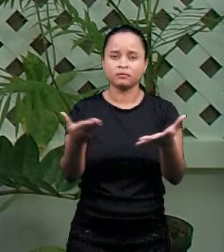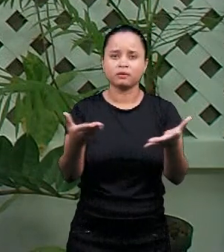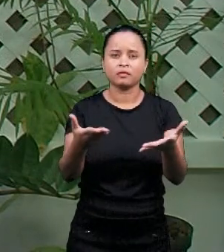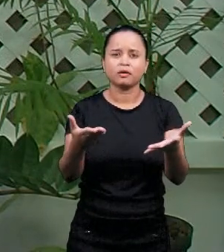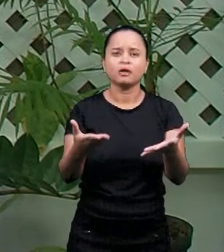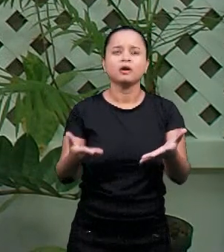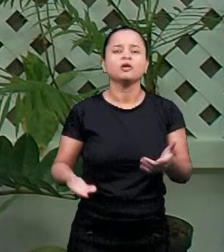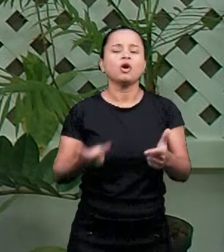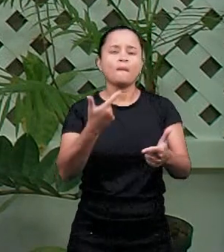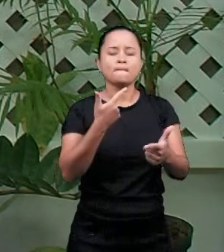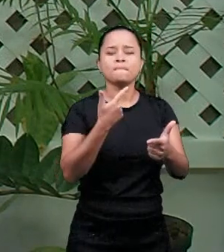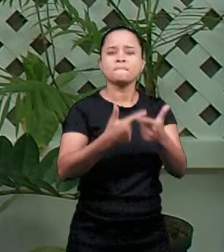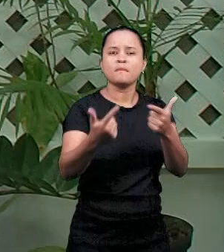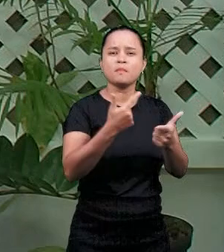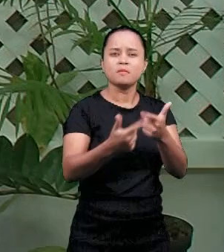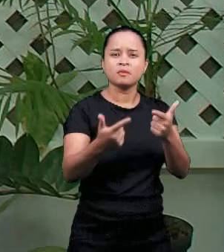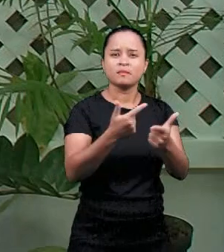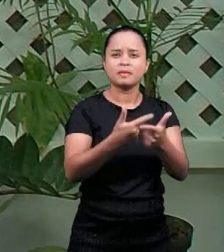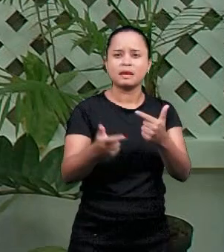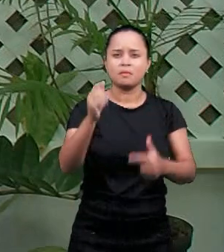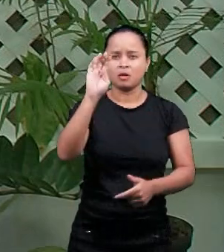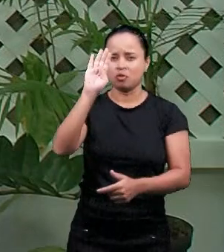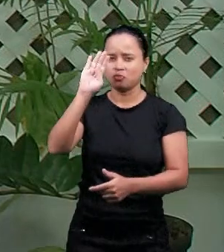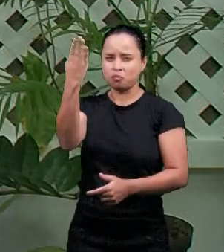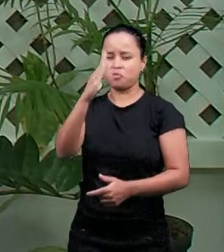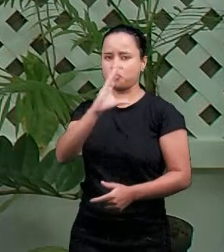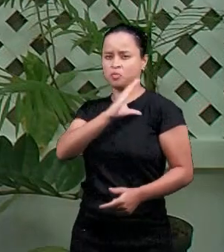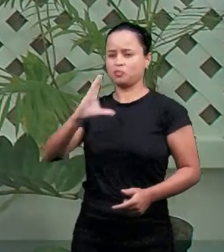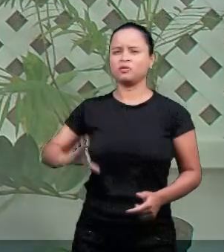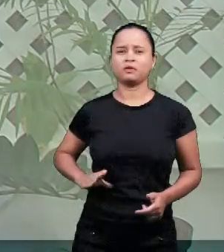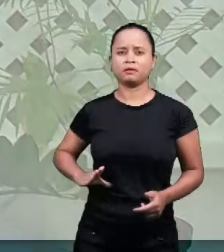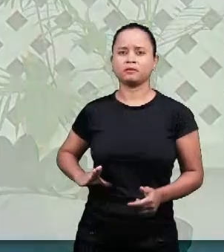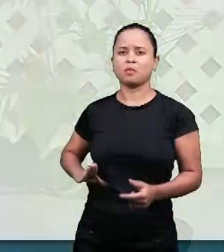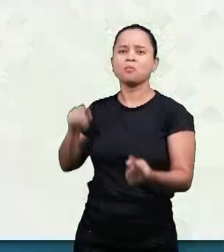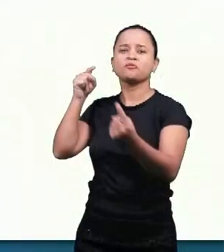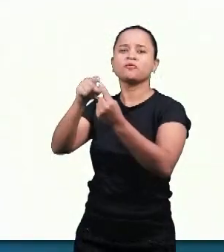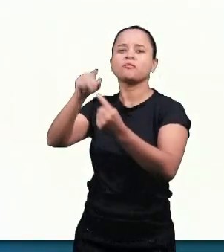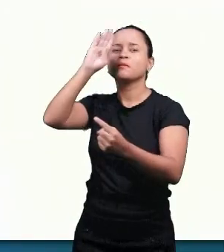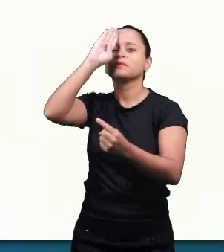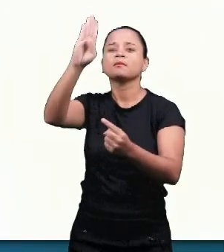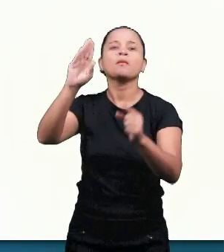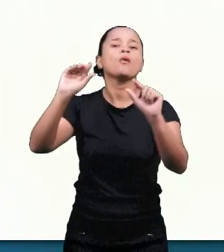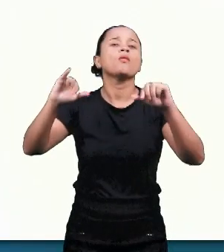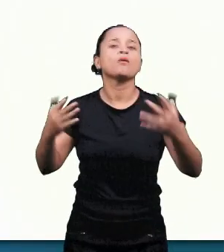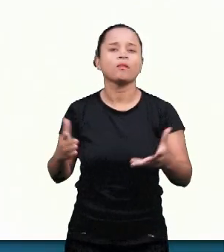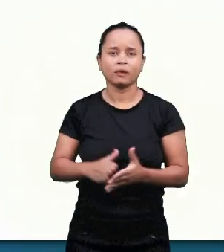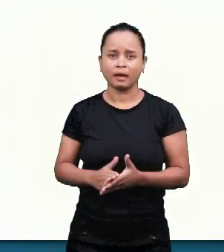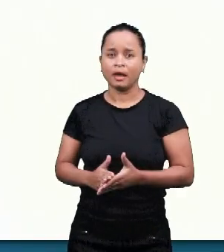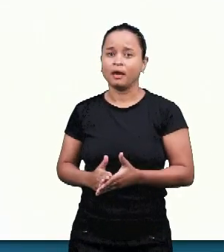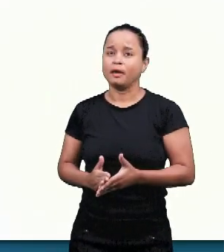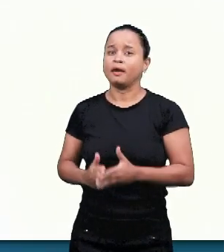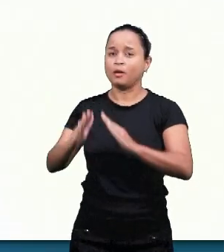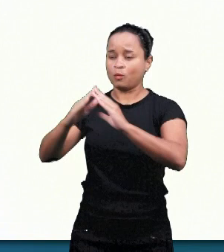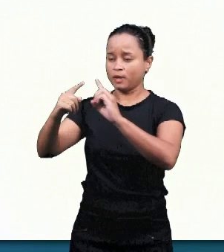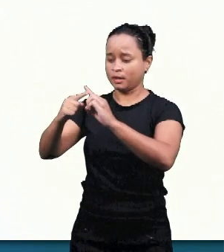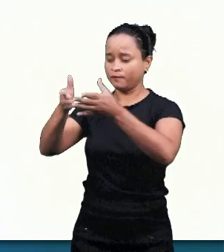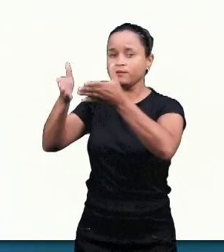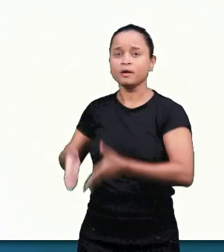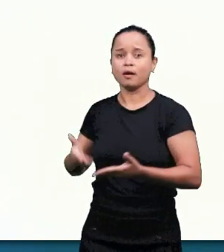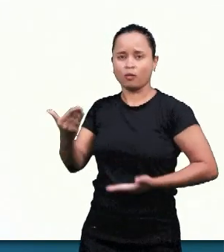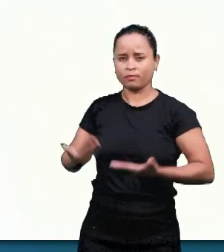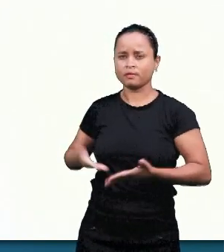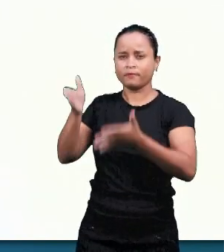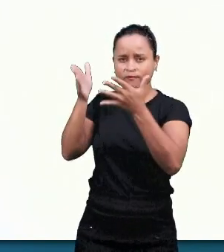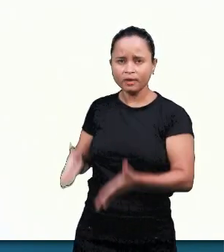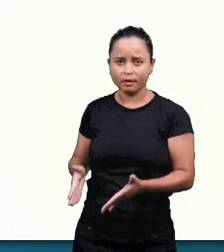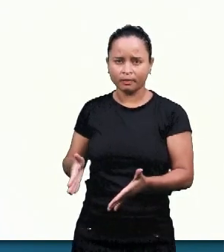toucher l'Église fidèle. Il n'est pas préoccupé avec l'Église infidèle. Il est préoccupé avec l'Église fidèle. Quelle